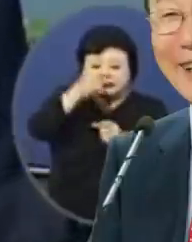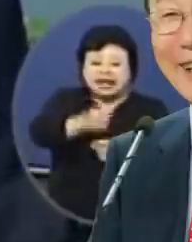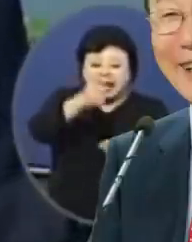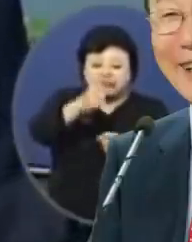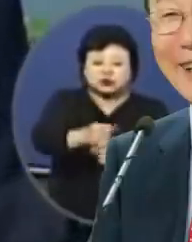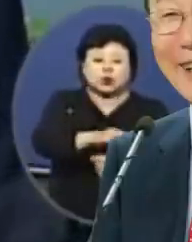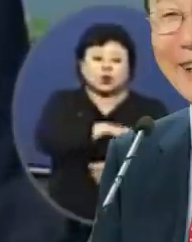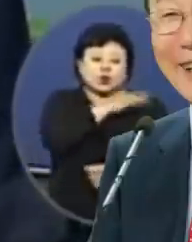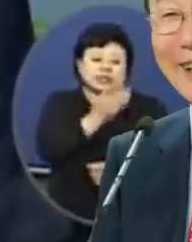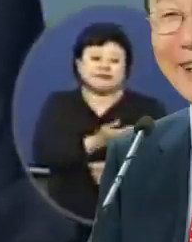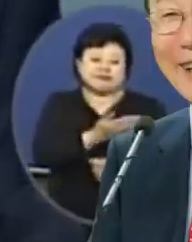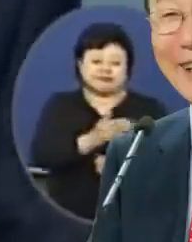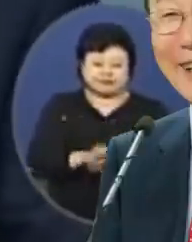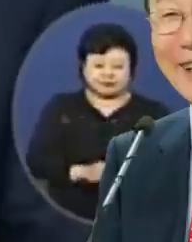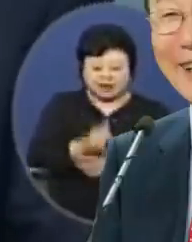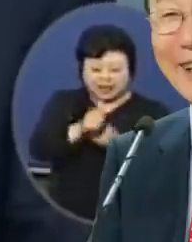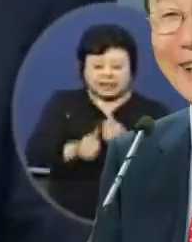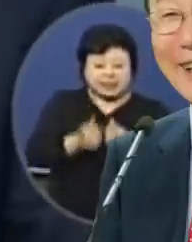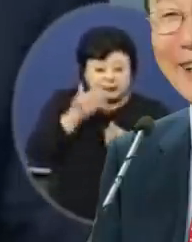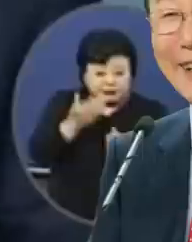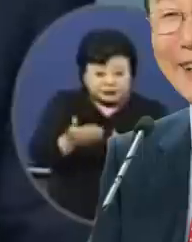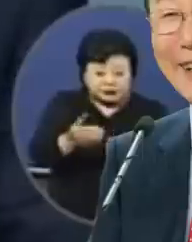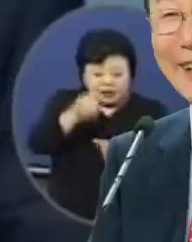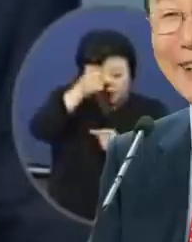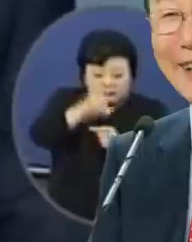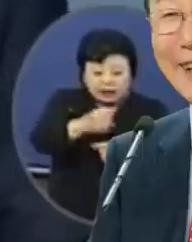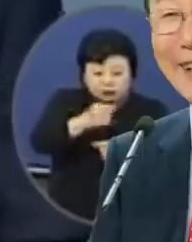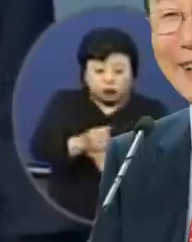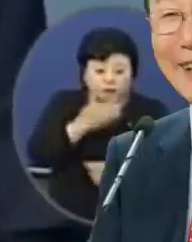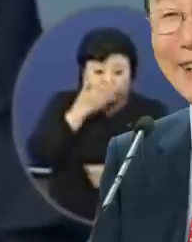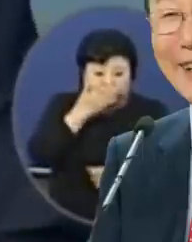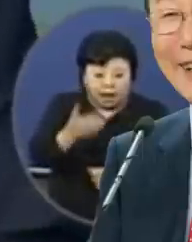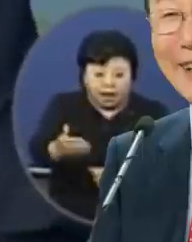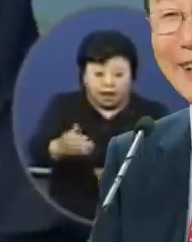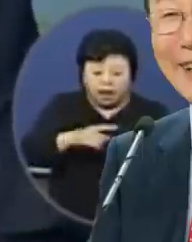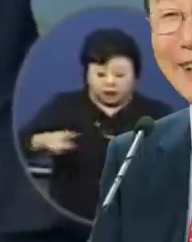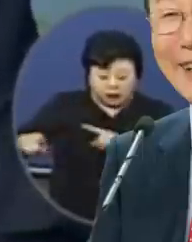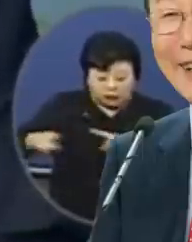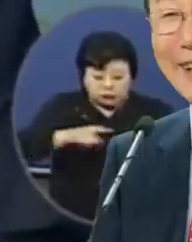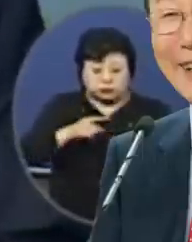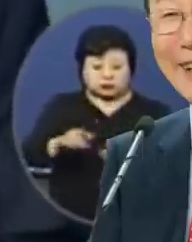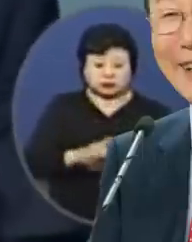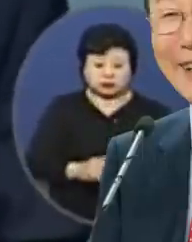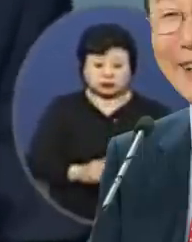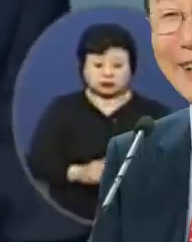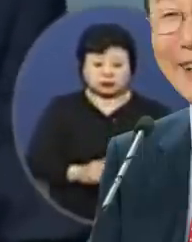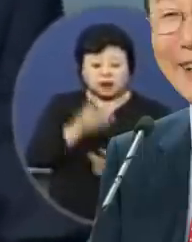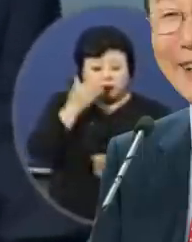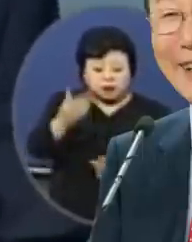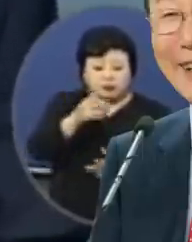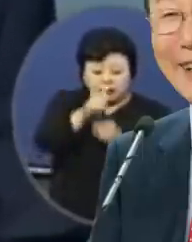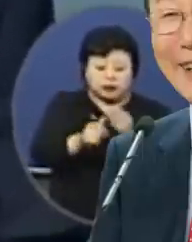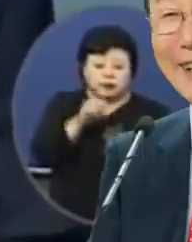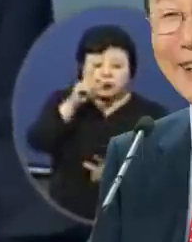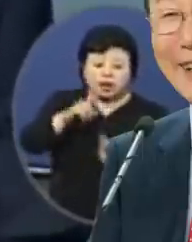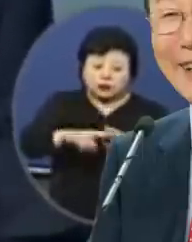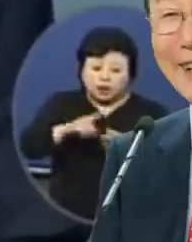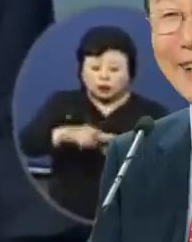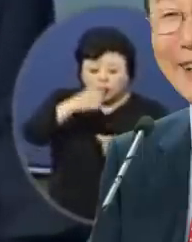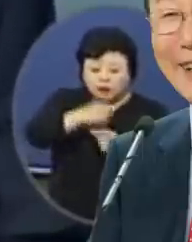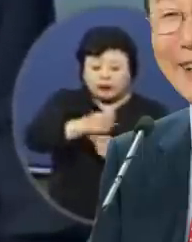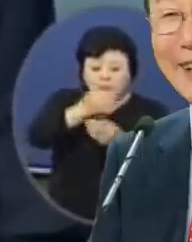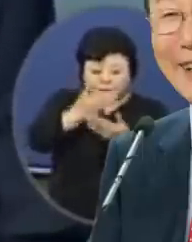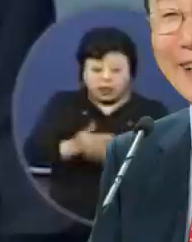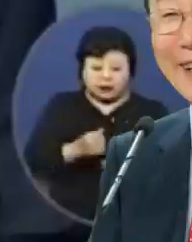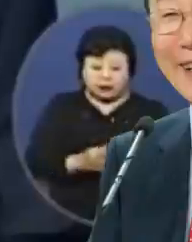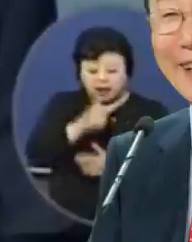창조적인 것입니다. 하나님은 창조하시고 다스리시는 것입니다. 여러분은 하나님의 형상과 모양대로 지원받았기